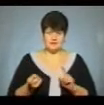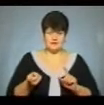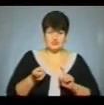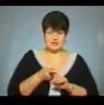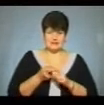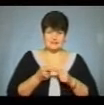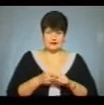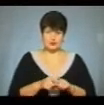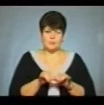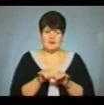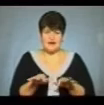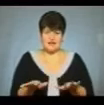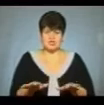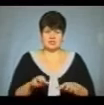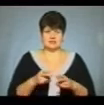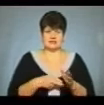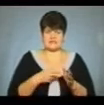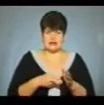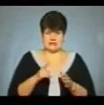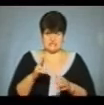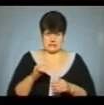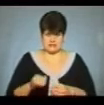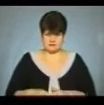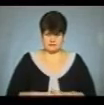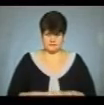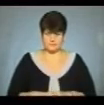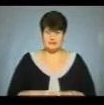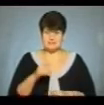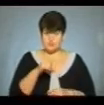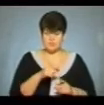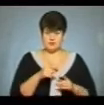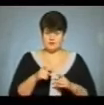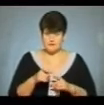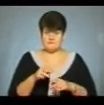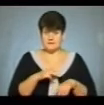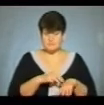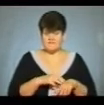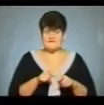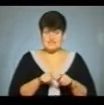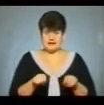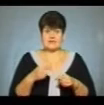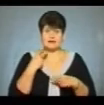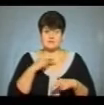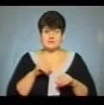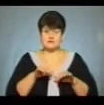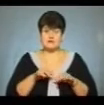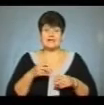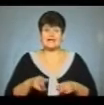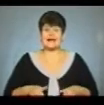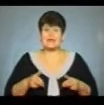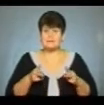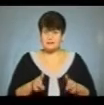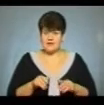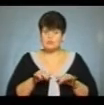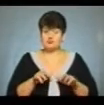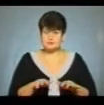це сьогодні повідомив речник Нацполіції області Сергій Крета. За його словами, правоохоронці відкрили кримінальне провадження, обвинувачення